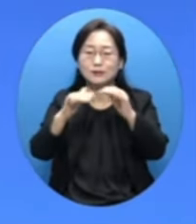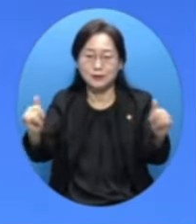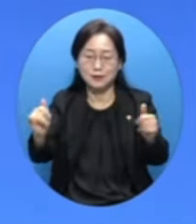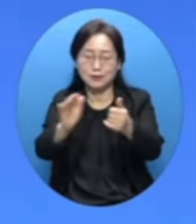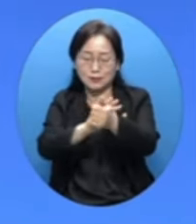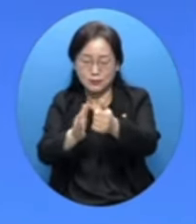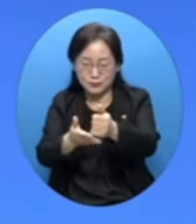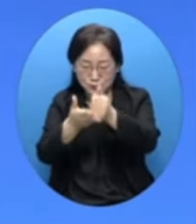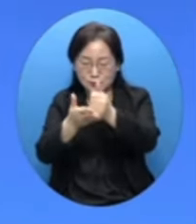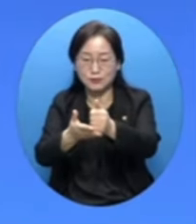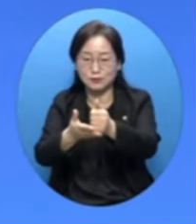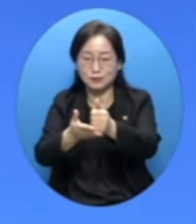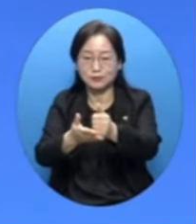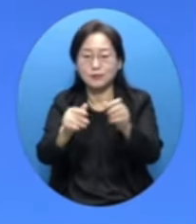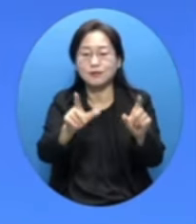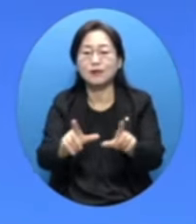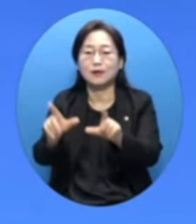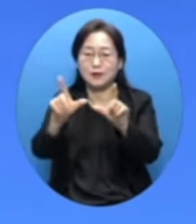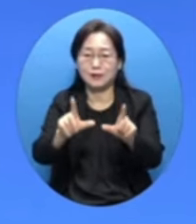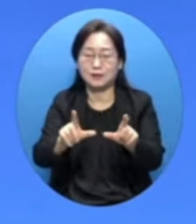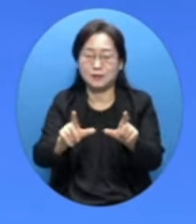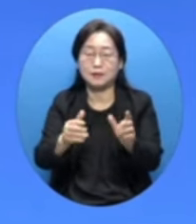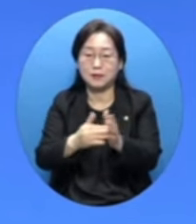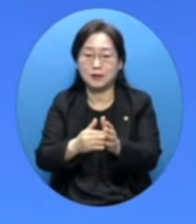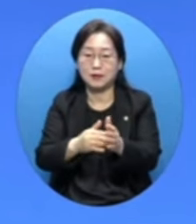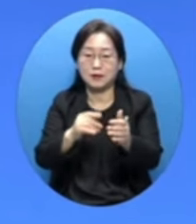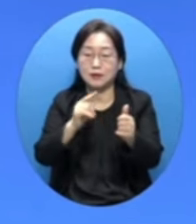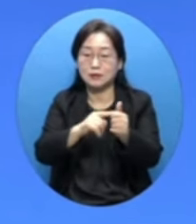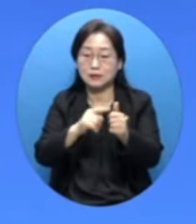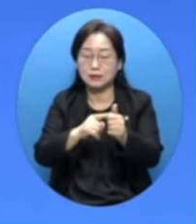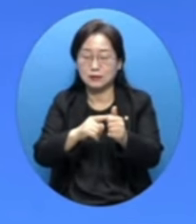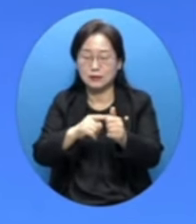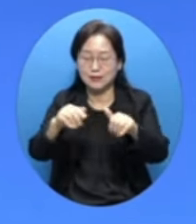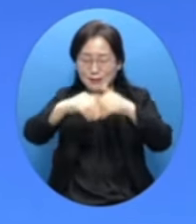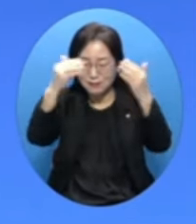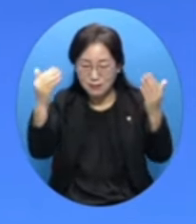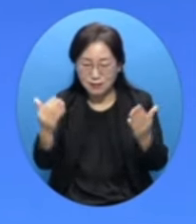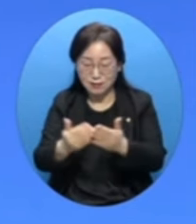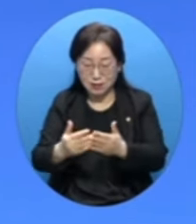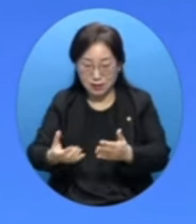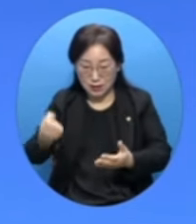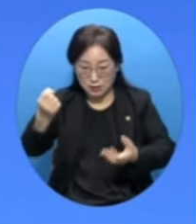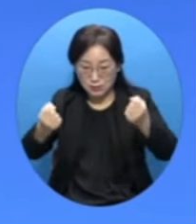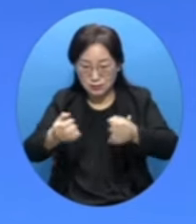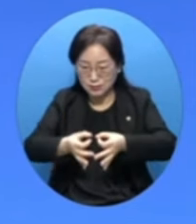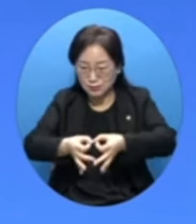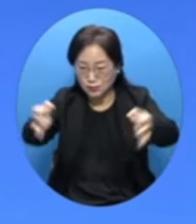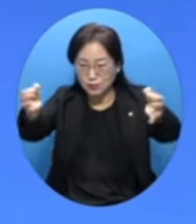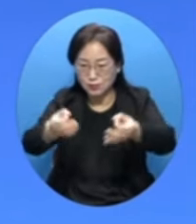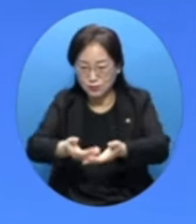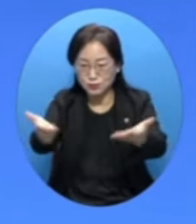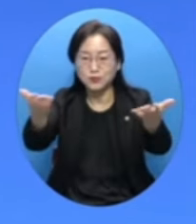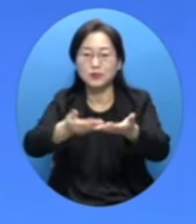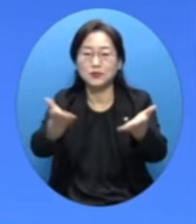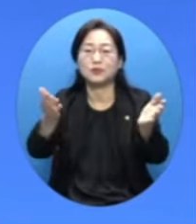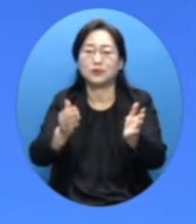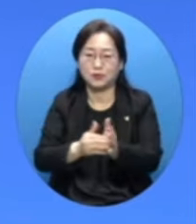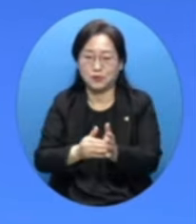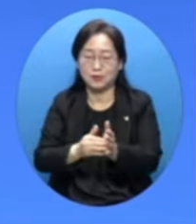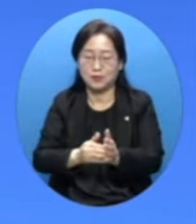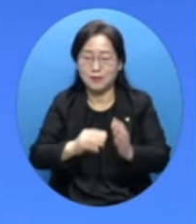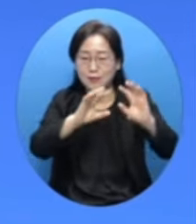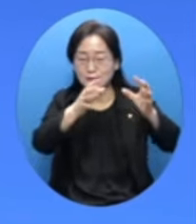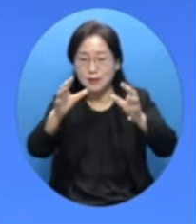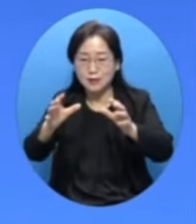섬기며 사셨습니다 산골짜기에 들어가서 자신이 가지 모든 것을 다 나누어 주었습니다 전 세계를 다니며